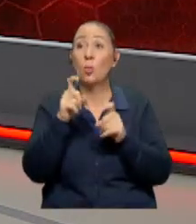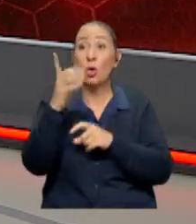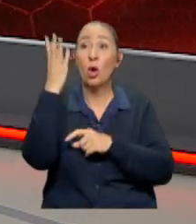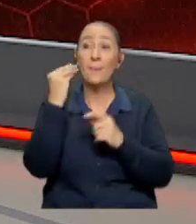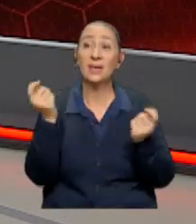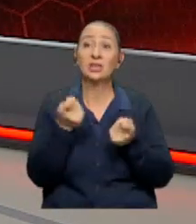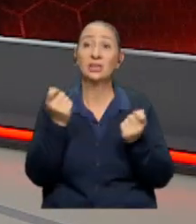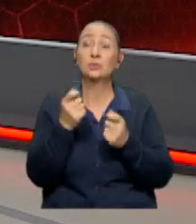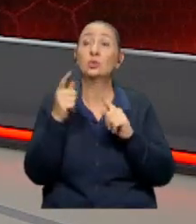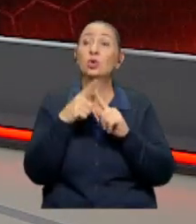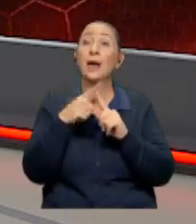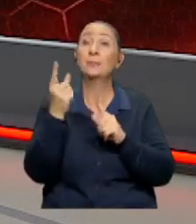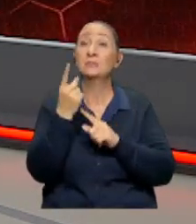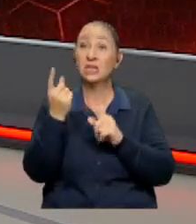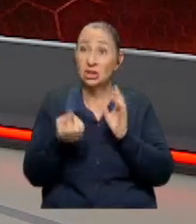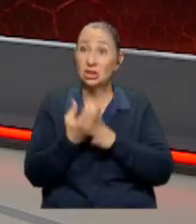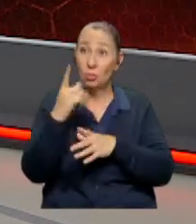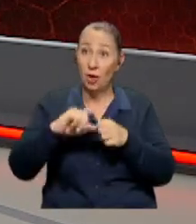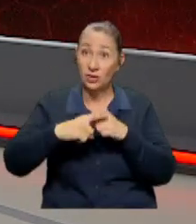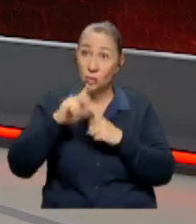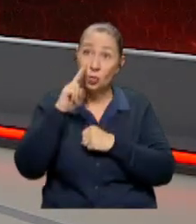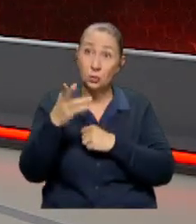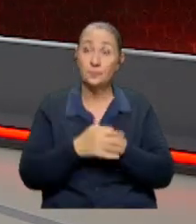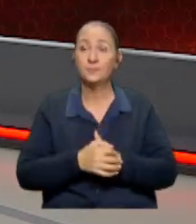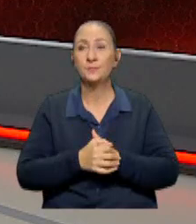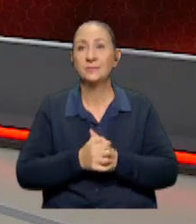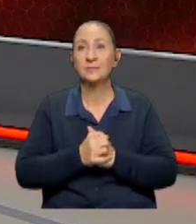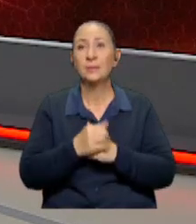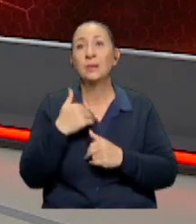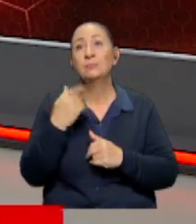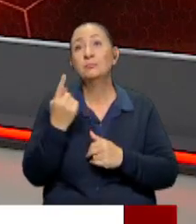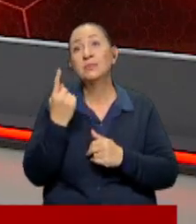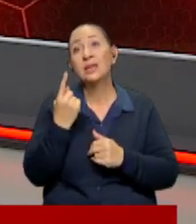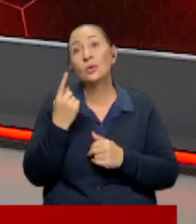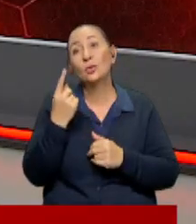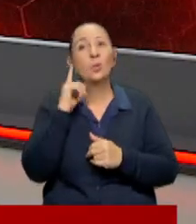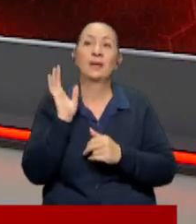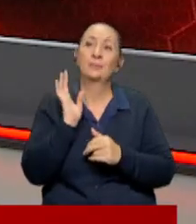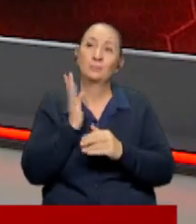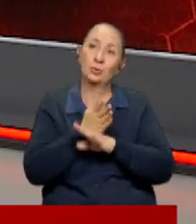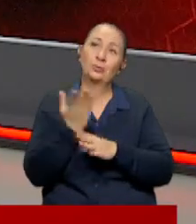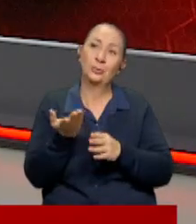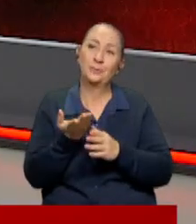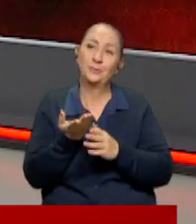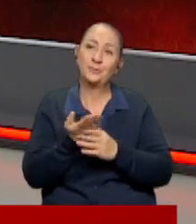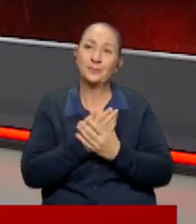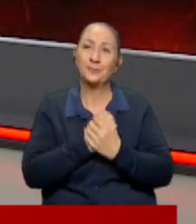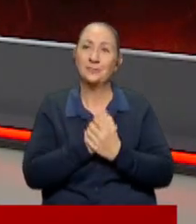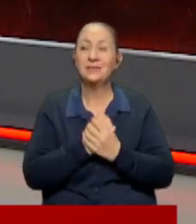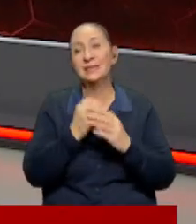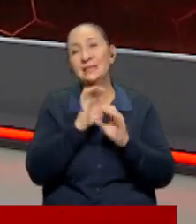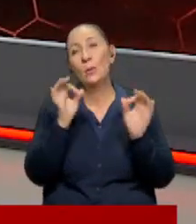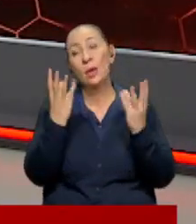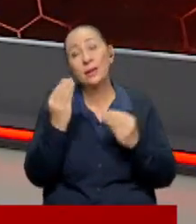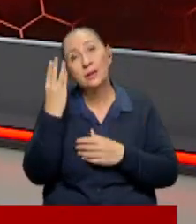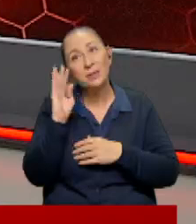onu öğrenmeye çalışalım. Tülay bir şey çıktı mı bu hafta sonu? Ben pek bir şey duymadım doğrusu. Tam olarak